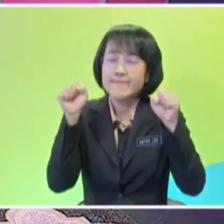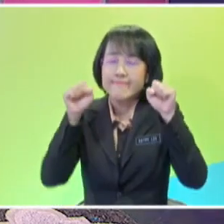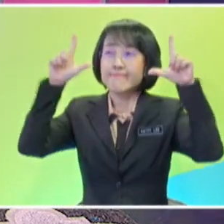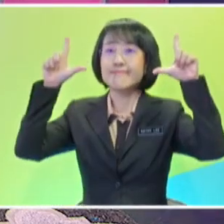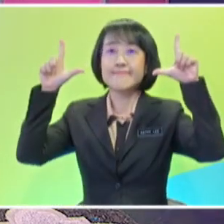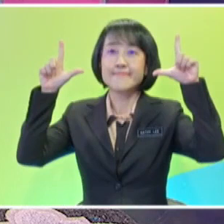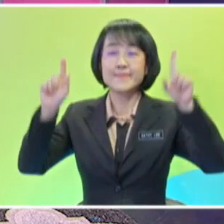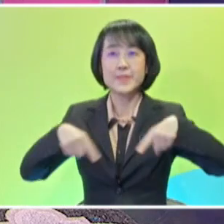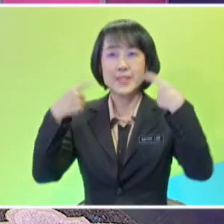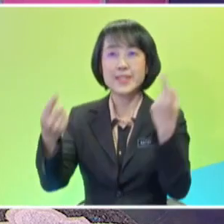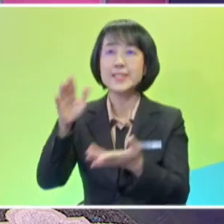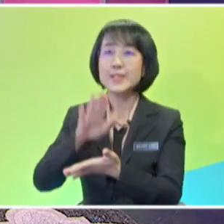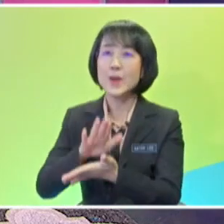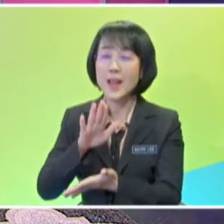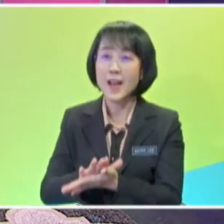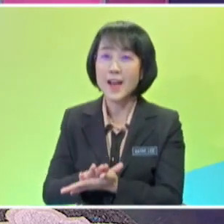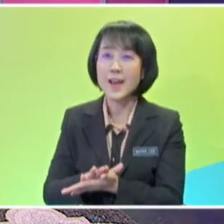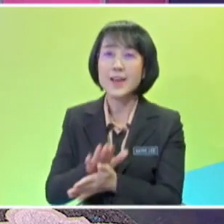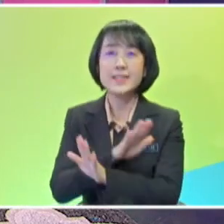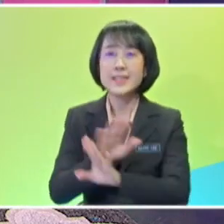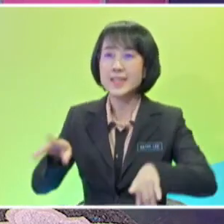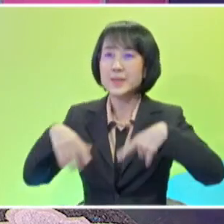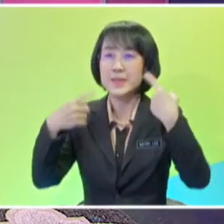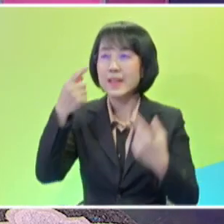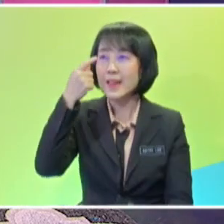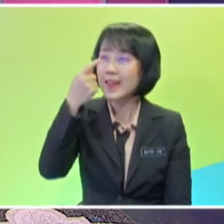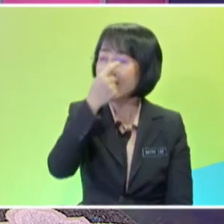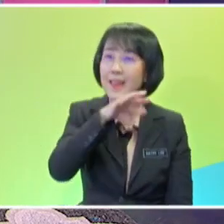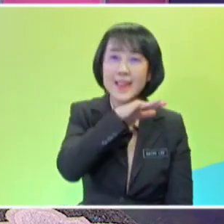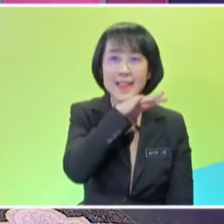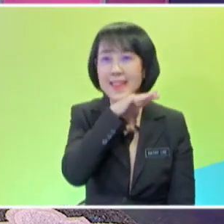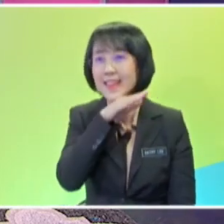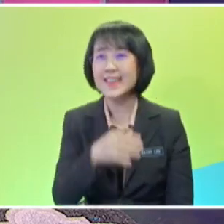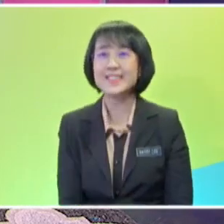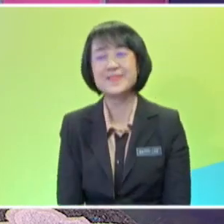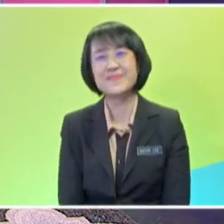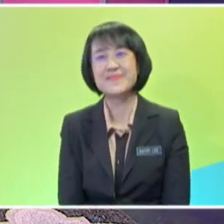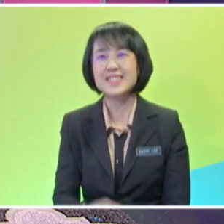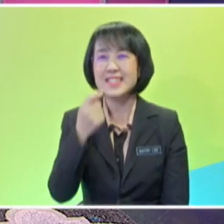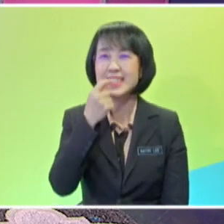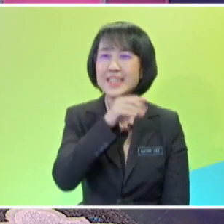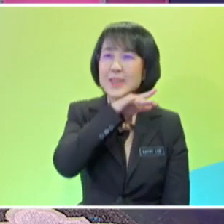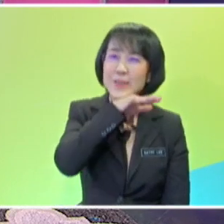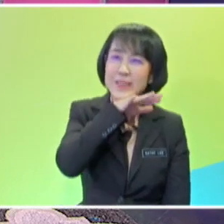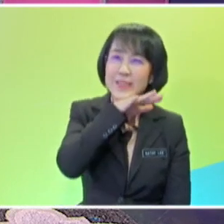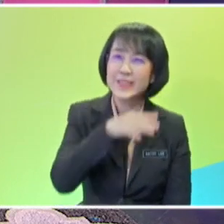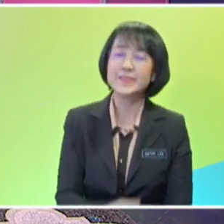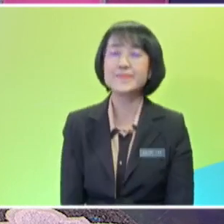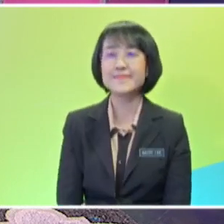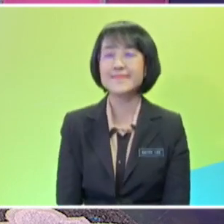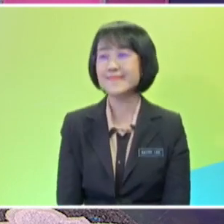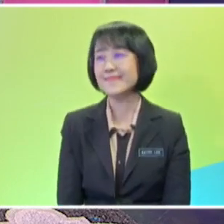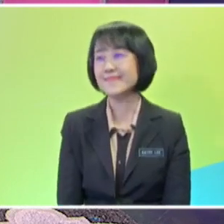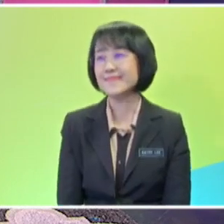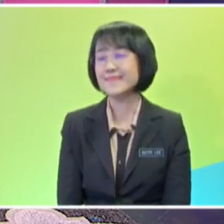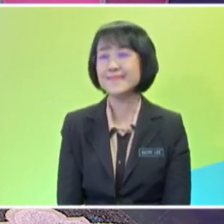tak pergi sekolah jangan pergi sekolah dengan tahi mata penuh dekat mata dengan Gigi Tak gosok Activity